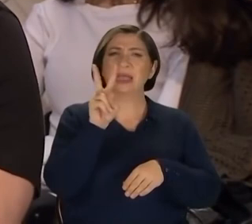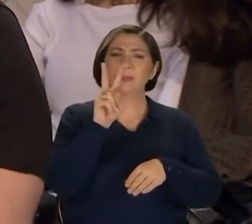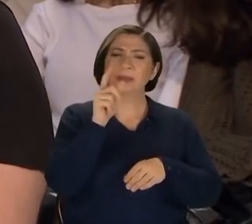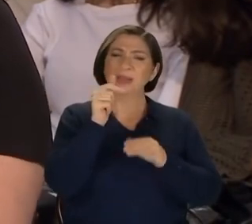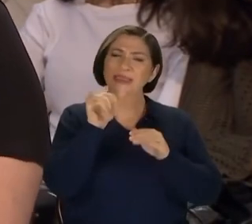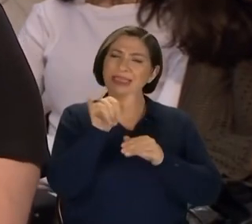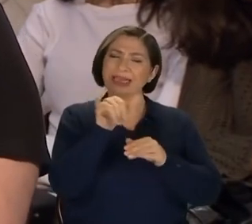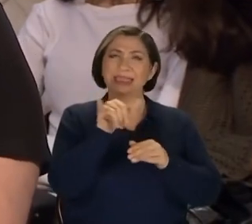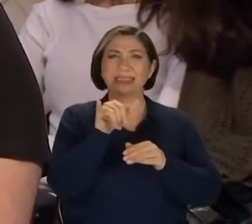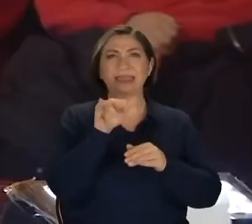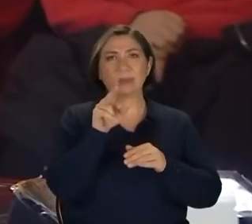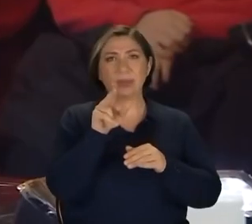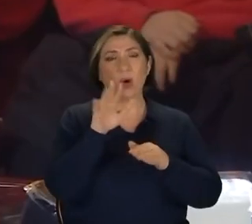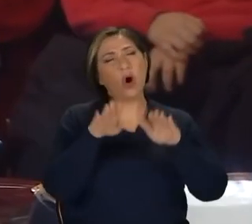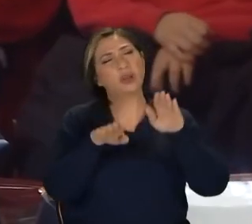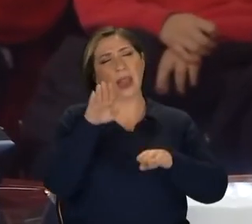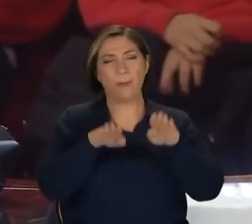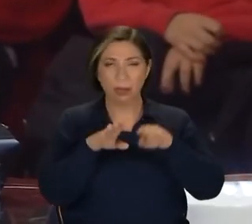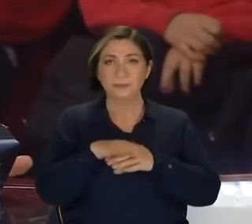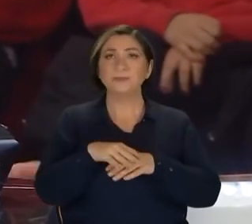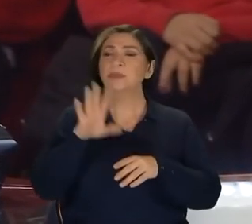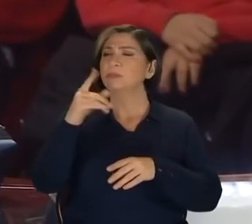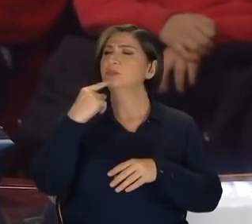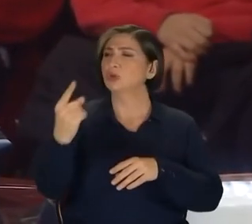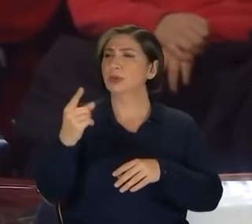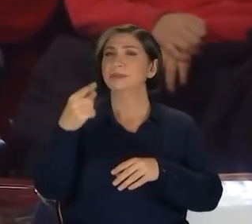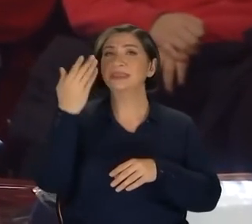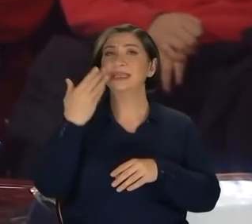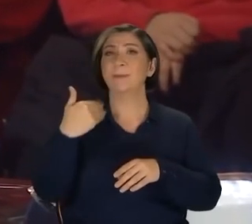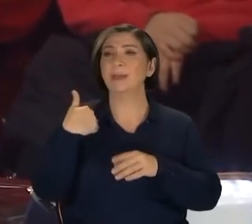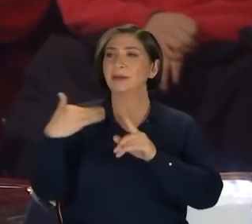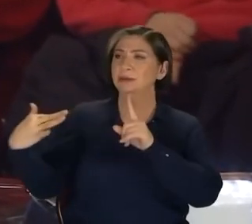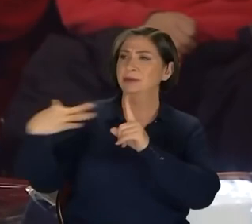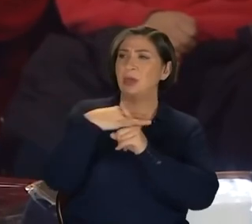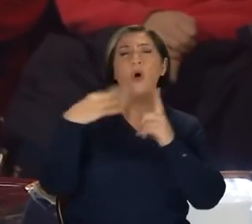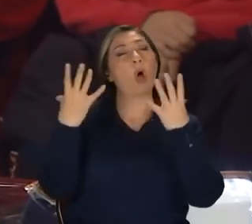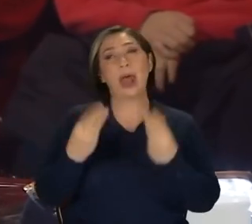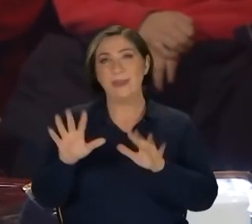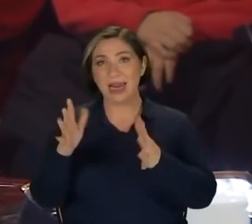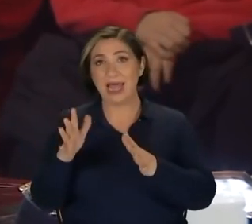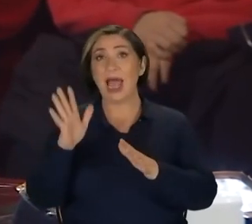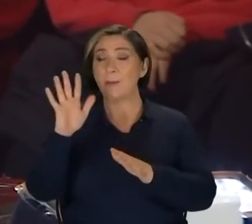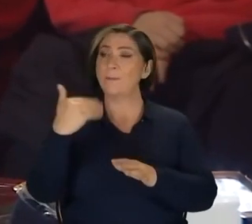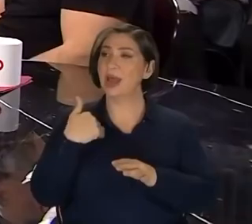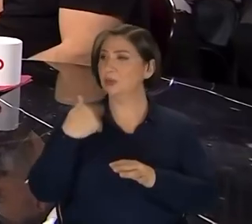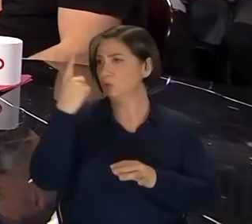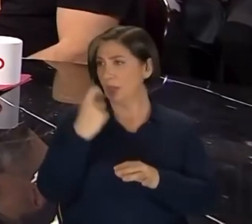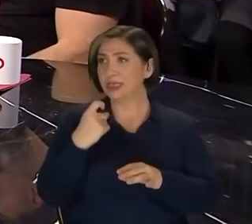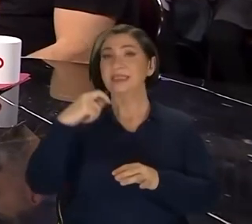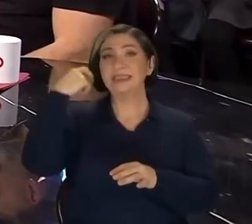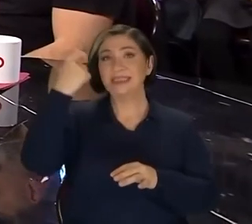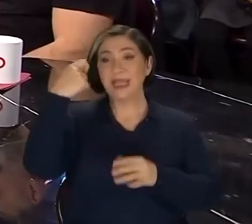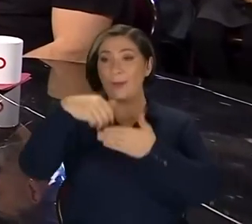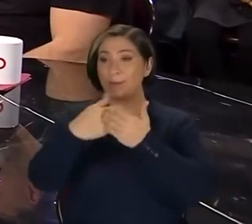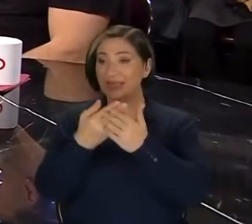20 liranın biraz yakınlarında. Peki bir şey söyleyeceğim. Ortalamadan bahsediyorum. Şimdi bunu seyrederken beni linç etmeye kalkabilirler. Ama bana sorarsan